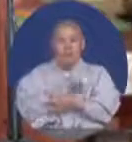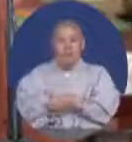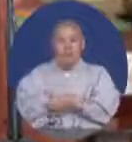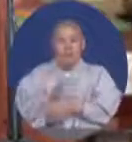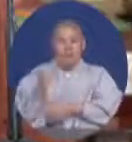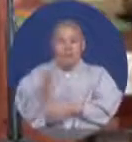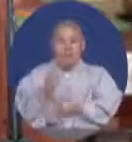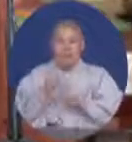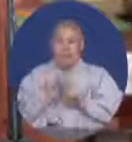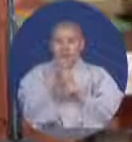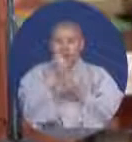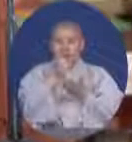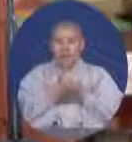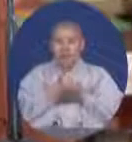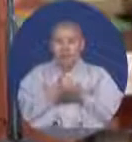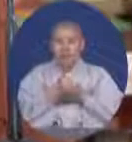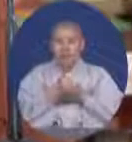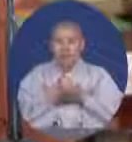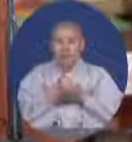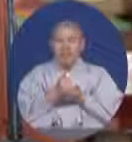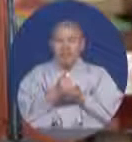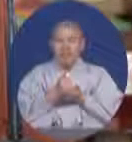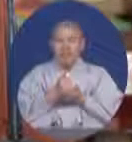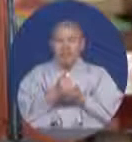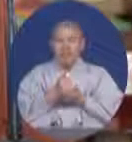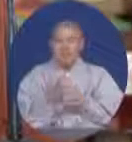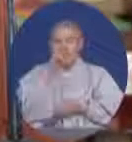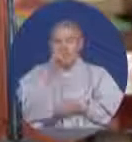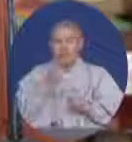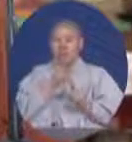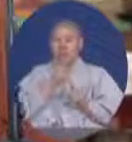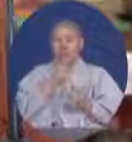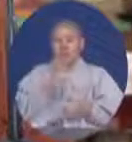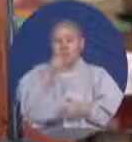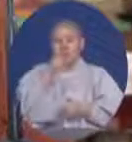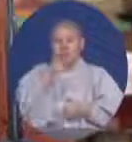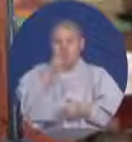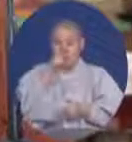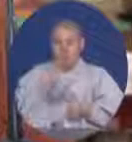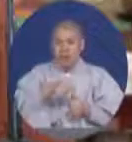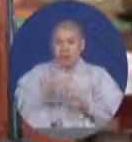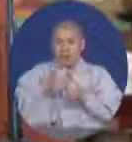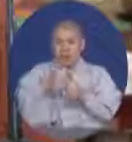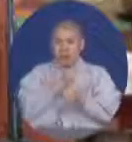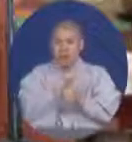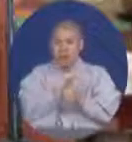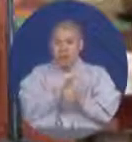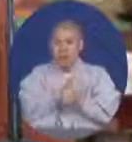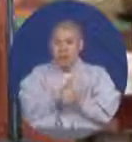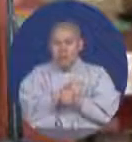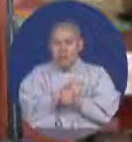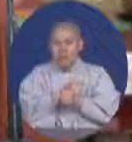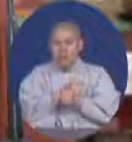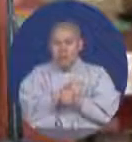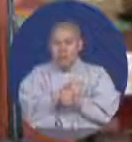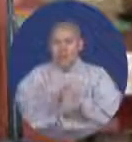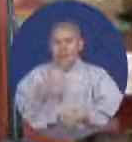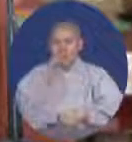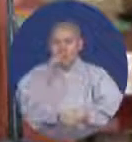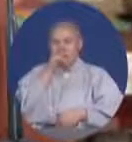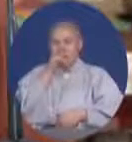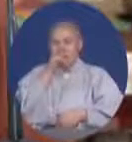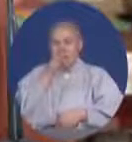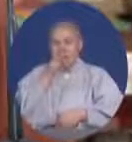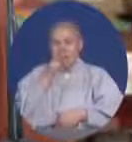반야로부터 부처님이 나왔는데요. 그 부처님이 중생을 제도해요. 그러니까 이게